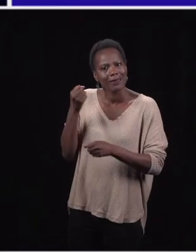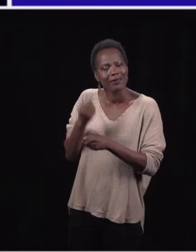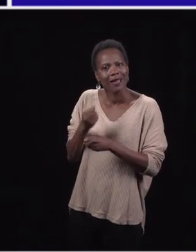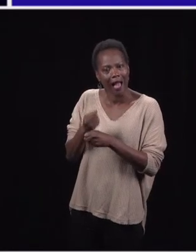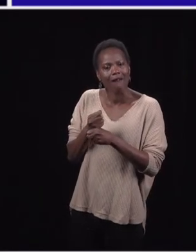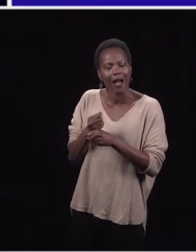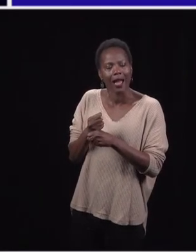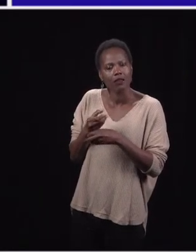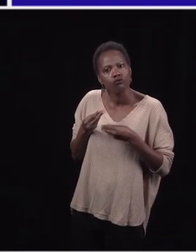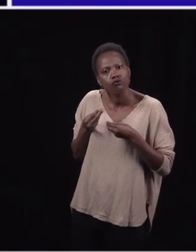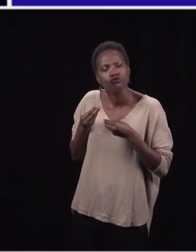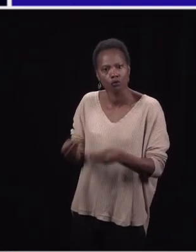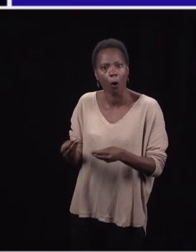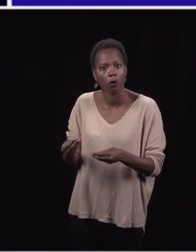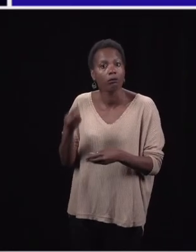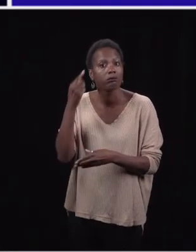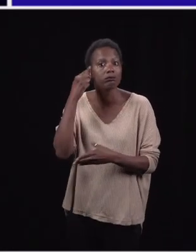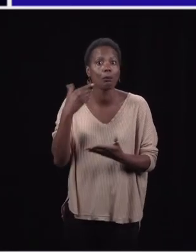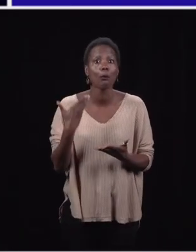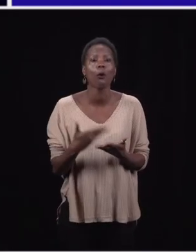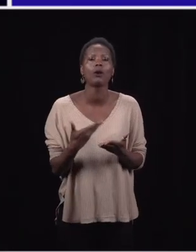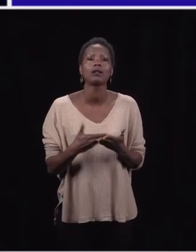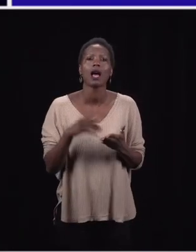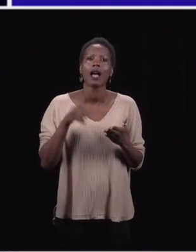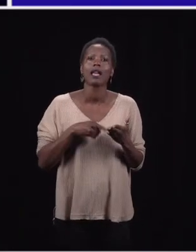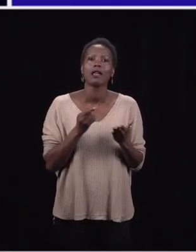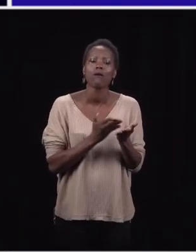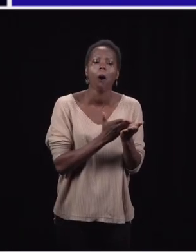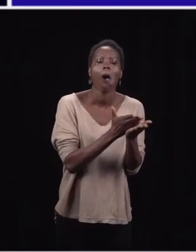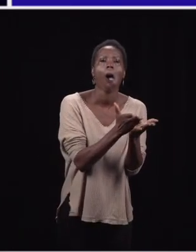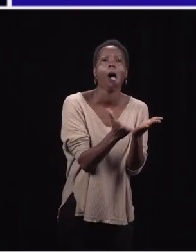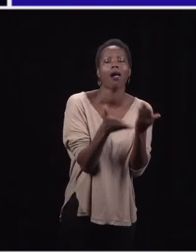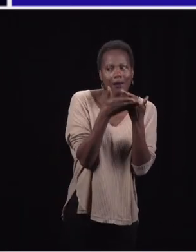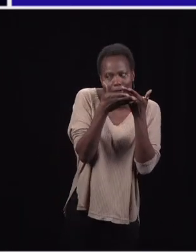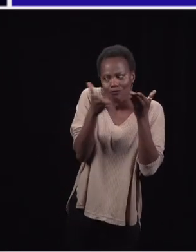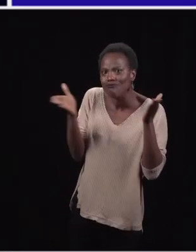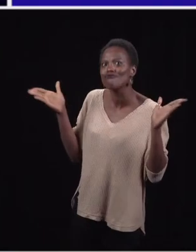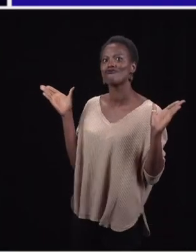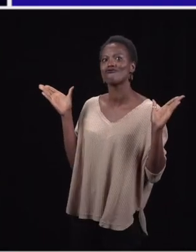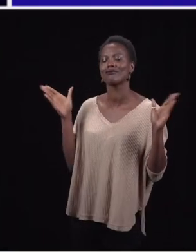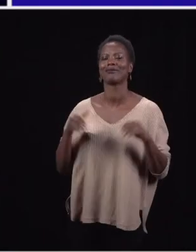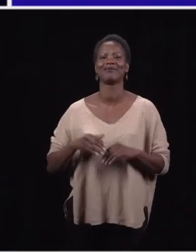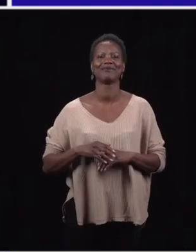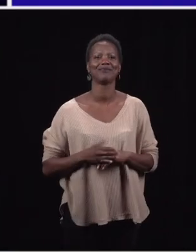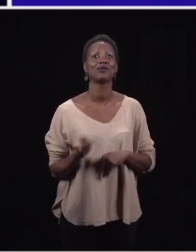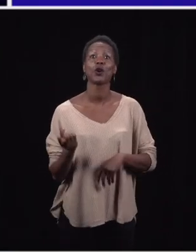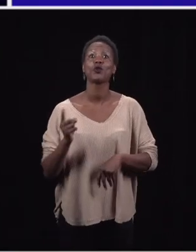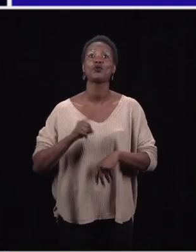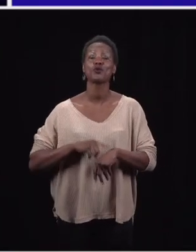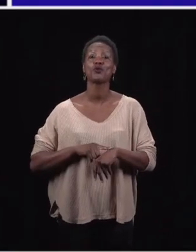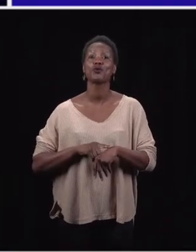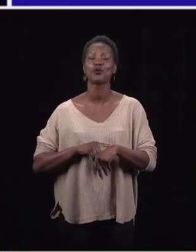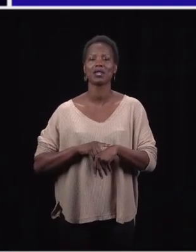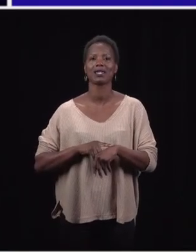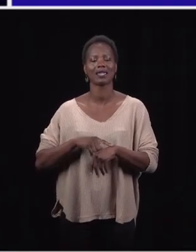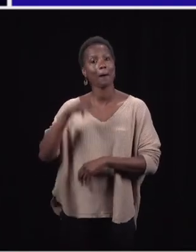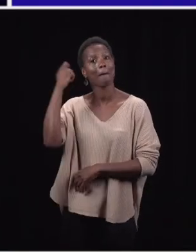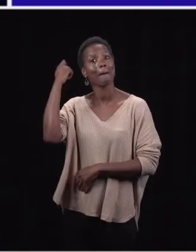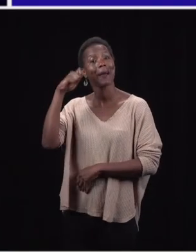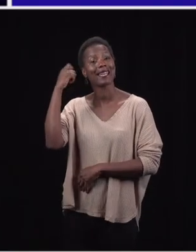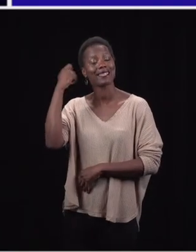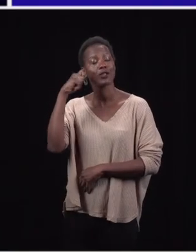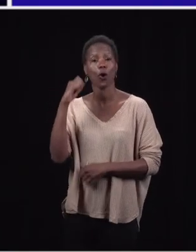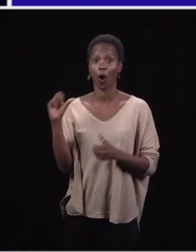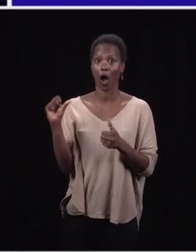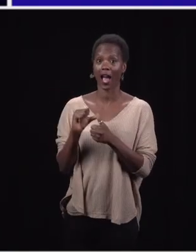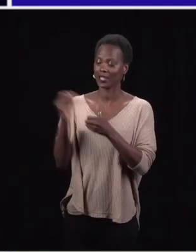et vous allez voir que pour ça il faut ouvrir de nouvelles voies je vais demander tout de suite à Christophe Roth président de la Gifi de